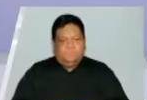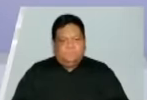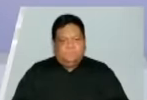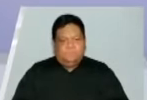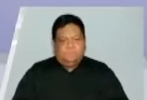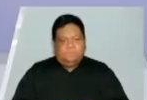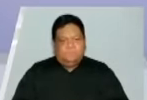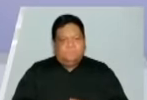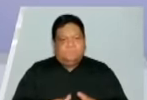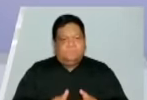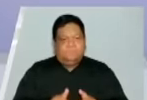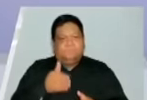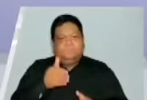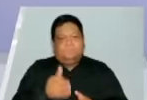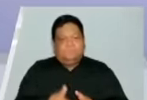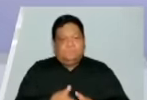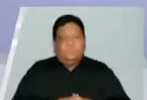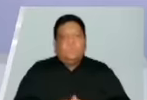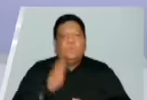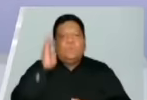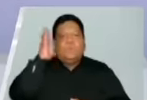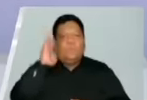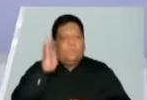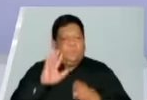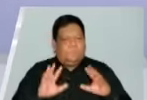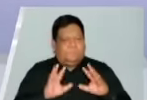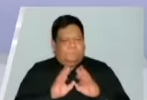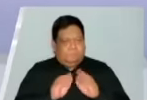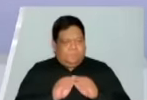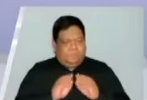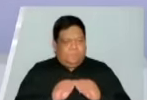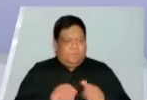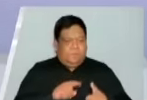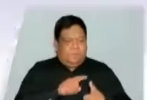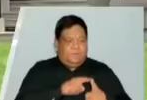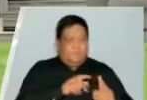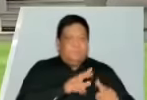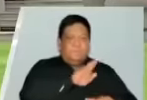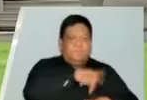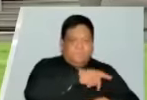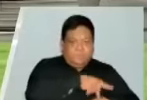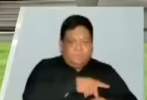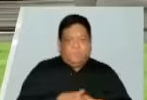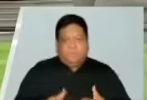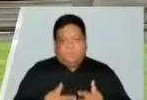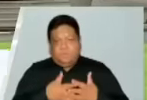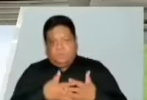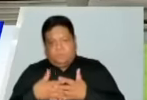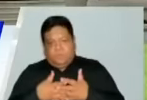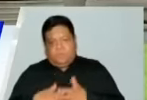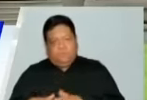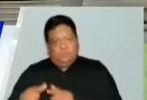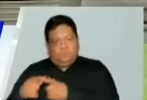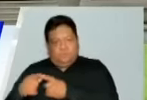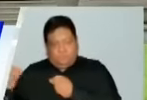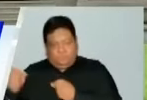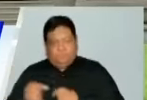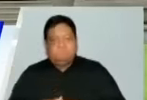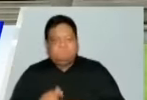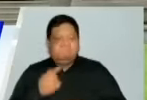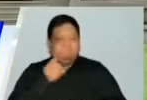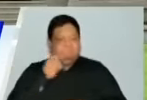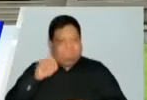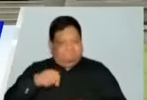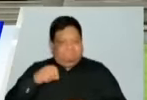Magkakaroon ng trilateral meeting sa pagitan ng Pilipinas, Amerika at Japan. Kinumpirma po yan ng ilang source mula sa gobyerno sa